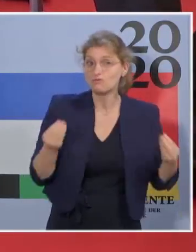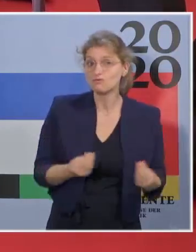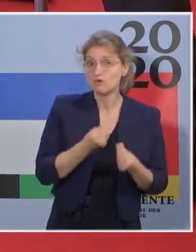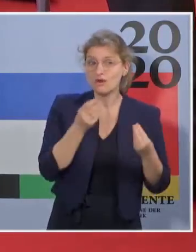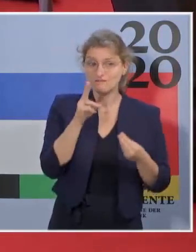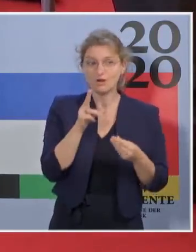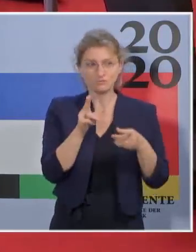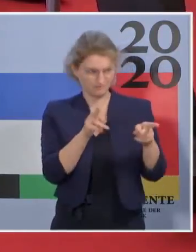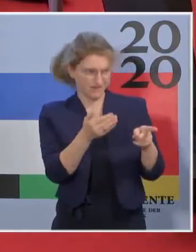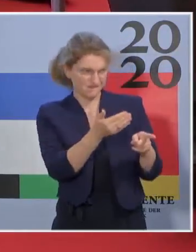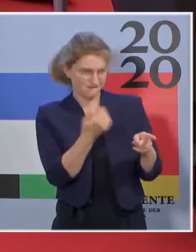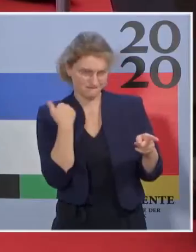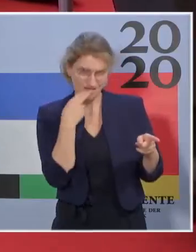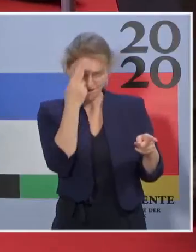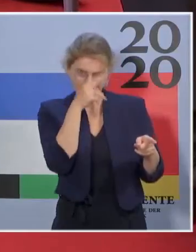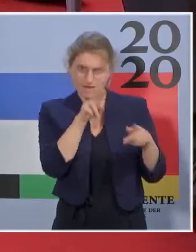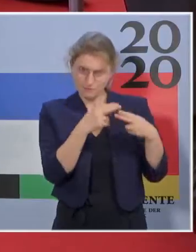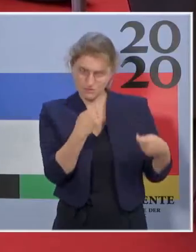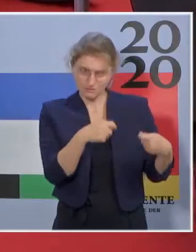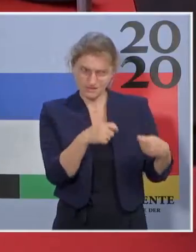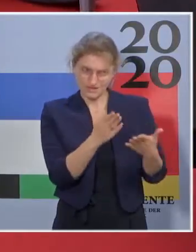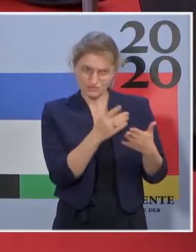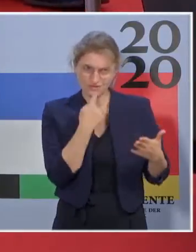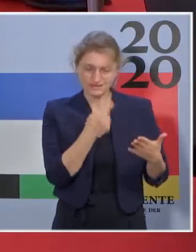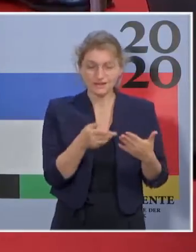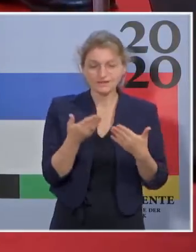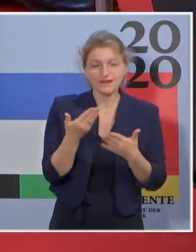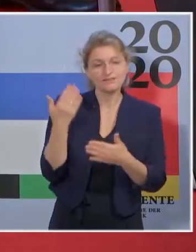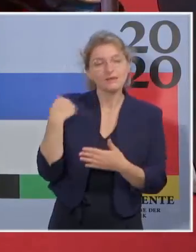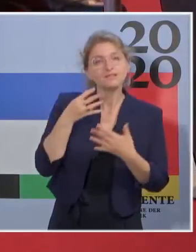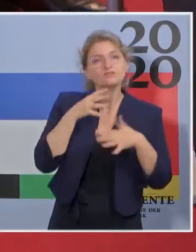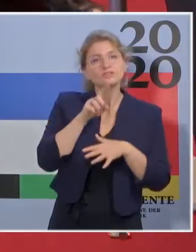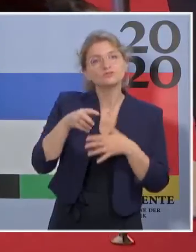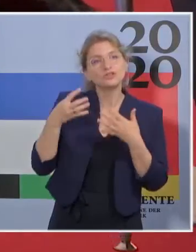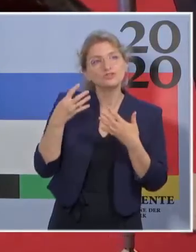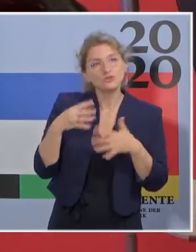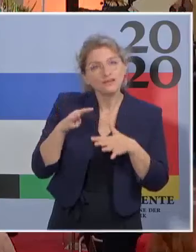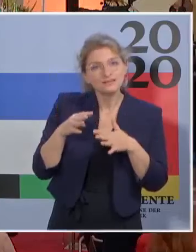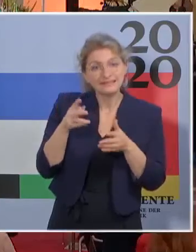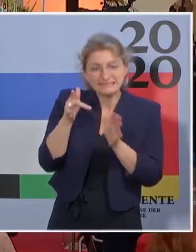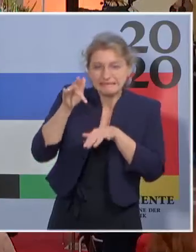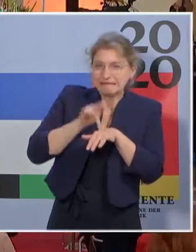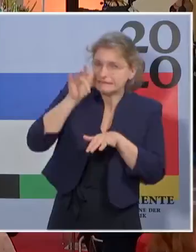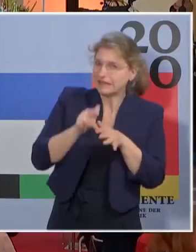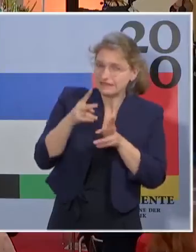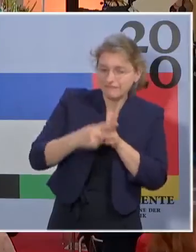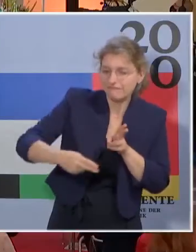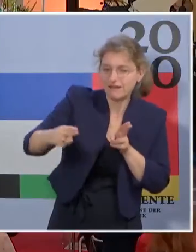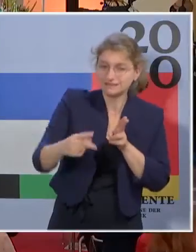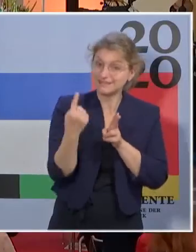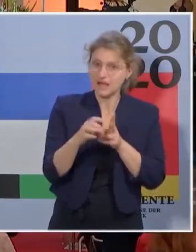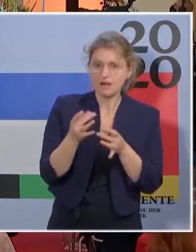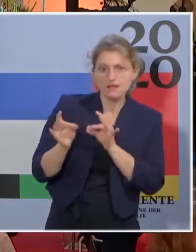schon angesprochen, eben in der kritischen Phase 1919 von sich aus tätig werden konnte und diese Situation